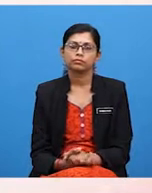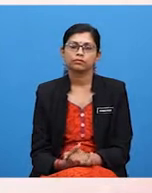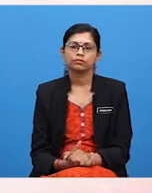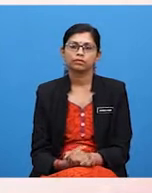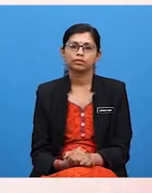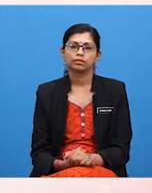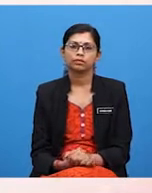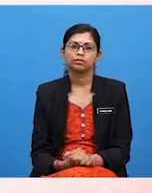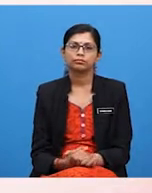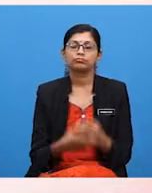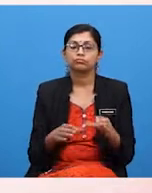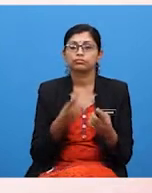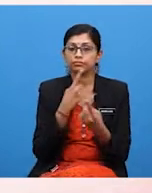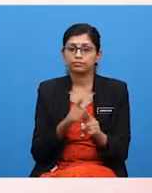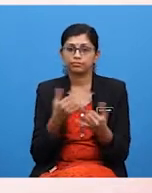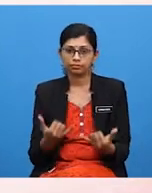R?